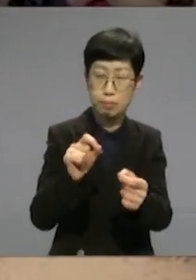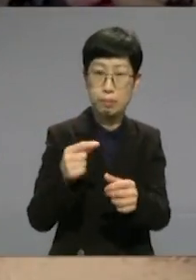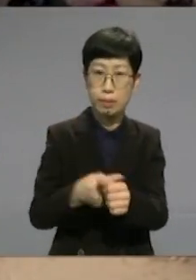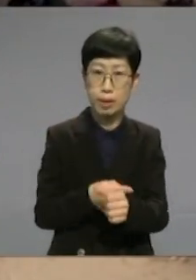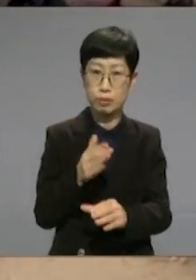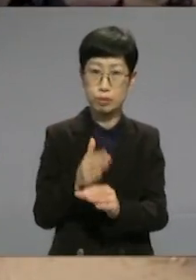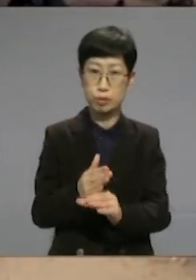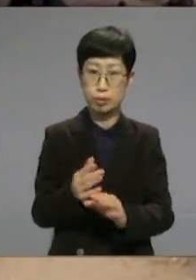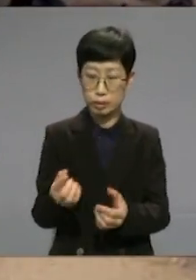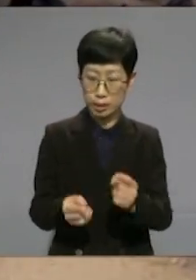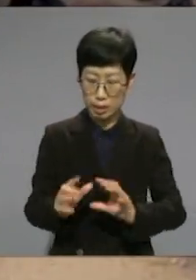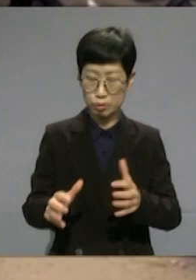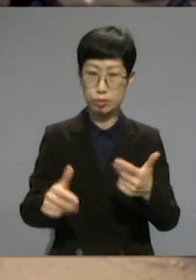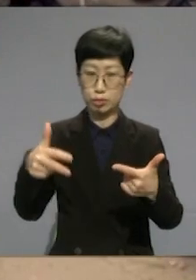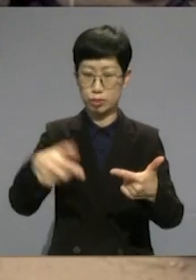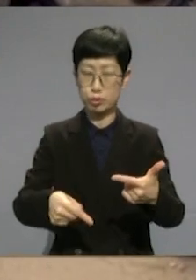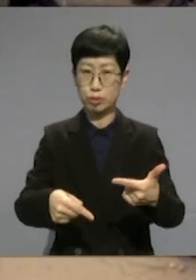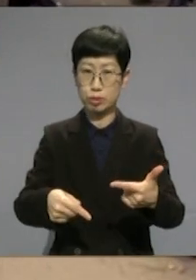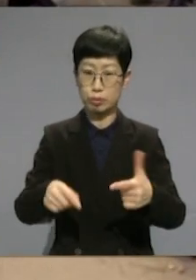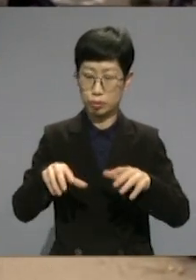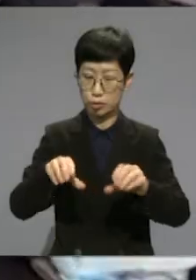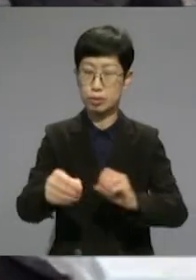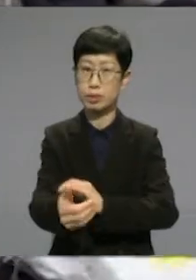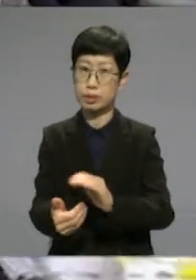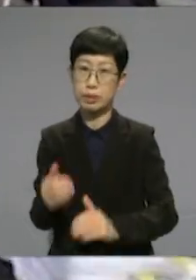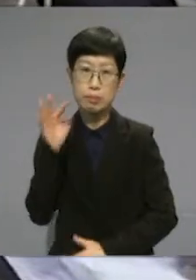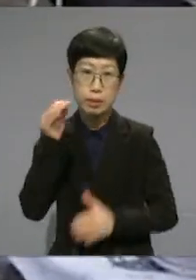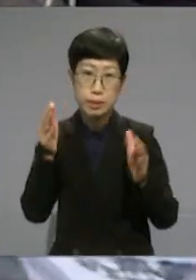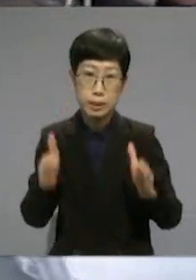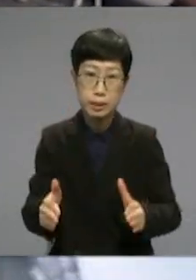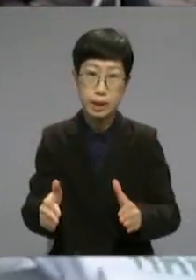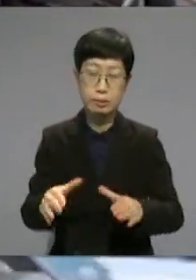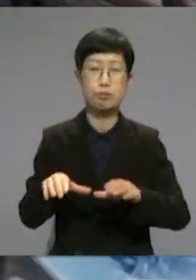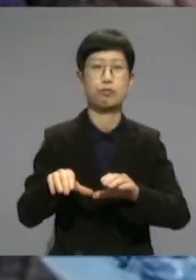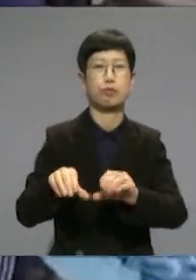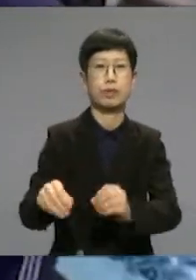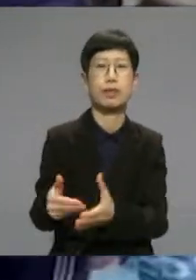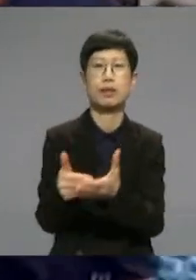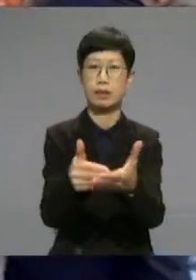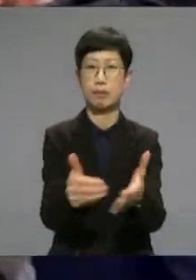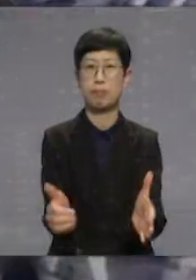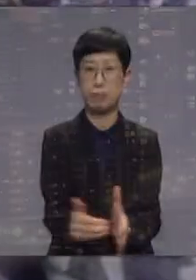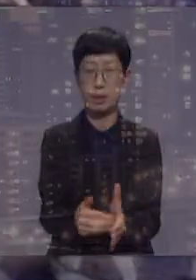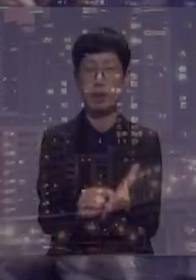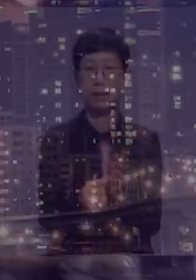의 6주간의 휴전에 앞서 먼저 며칠간의 짧은 교전 중단을 제안했다고